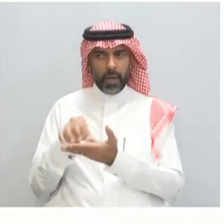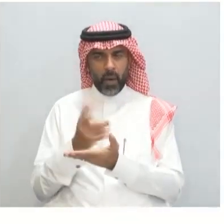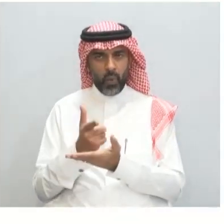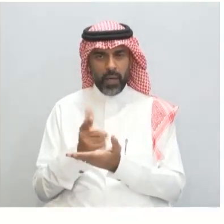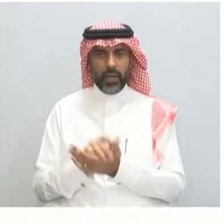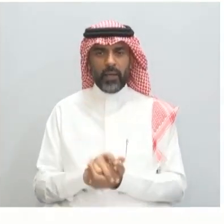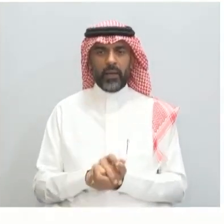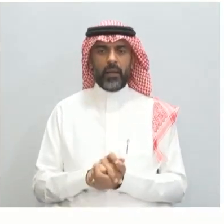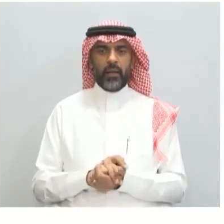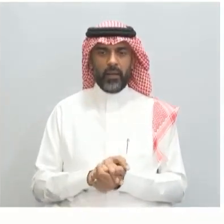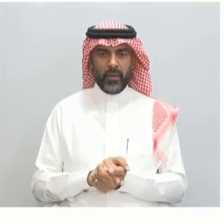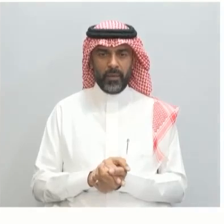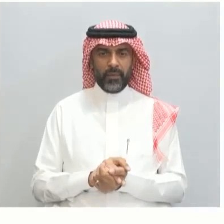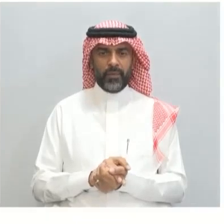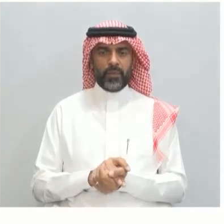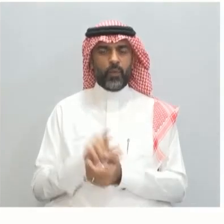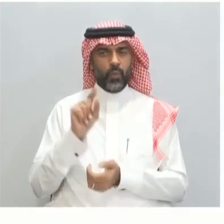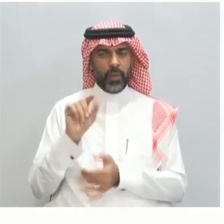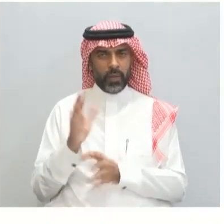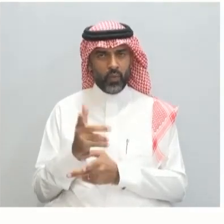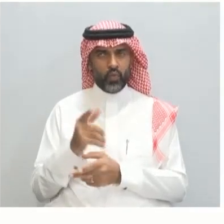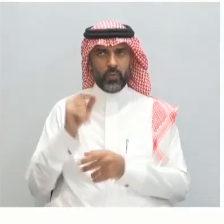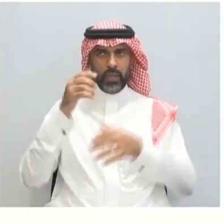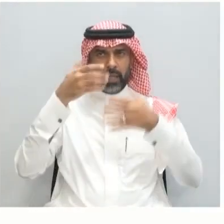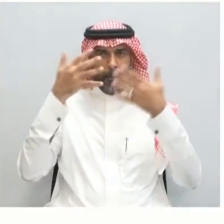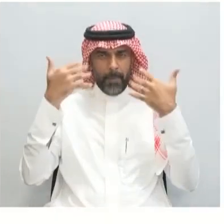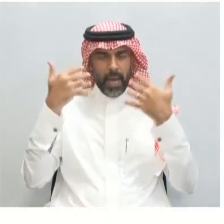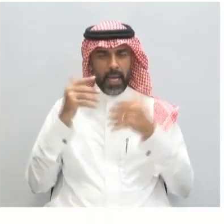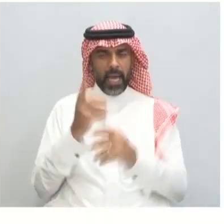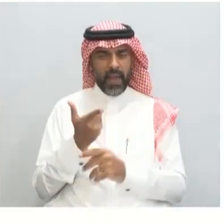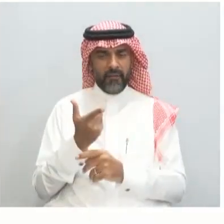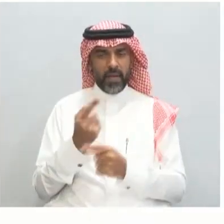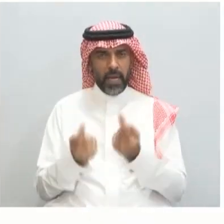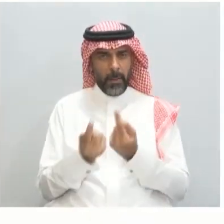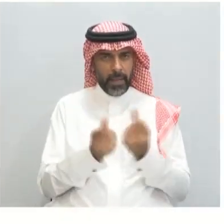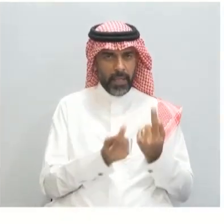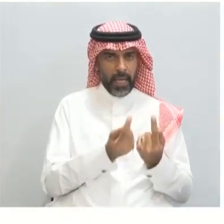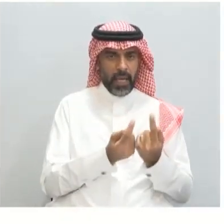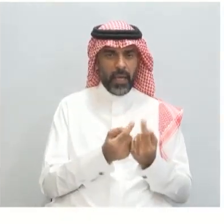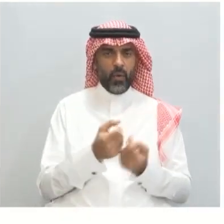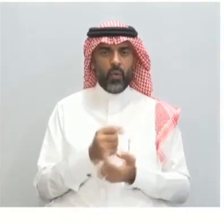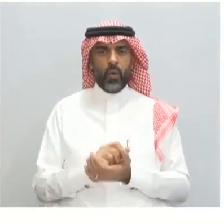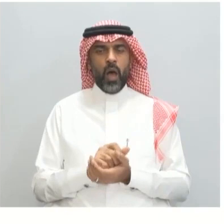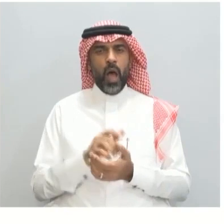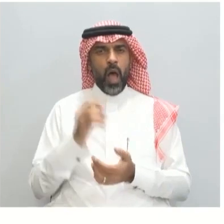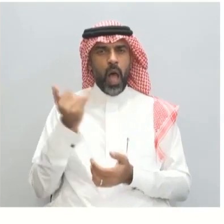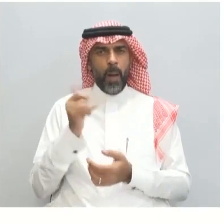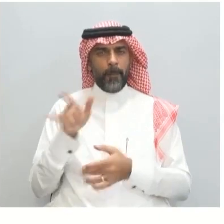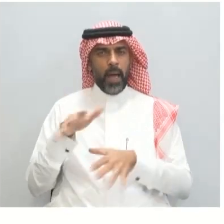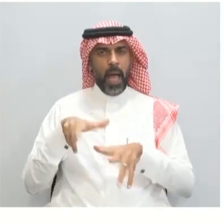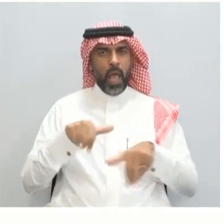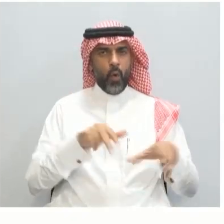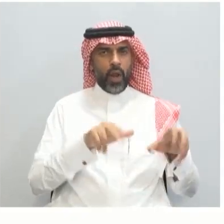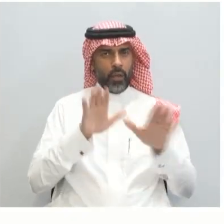فلكيا هذا الاقليم مميزاته المناخيه النباتيه اهم الحيوانات التي